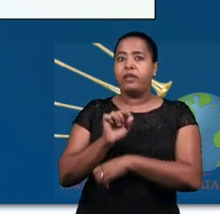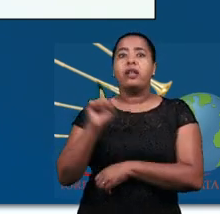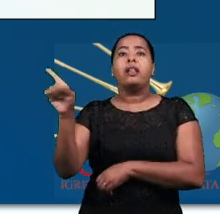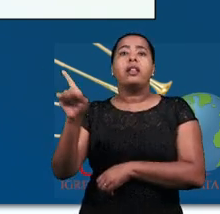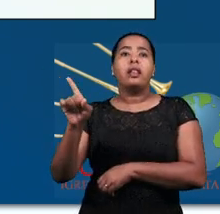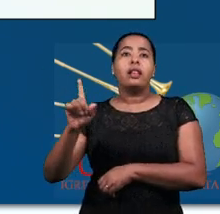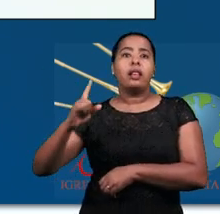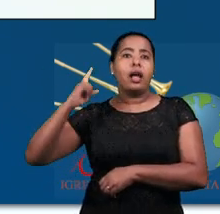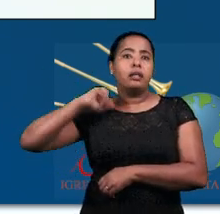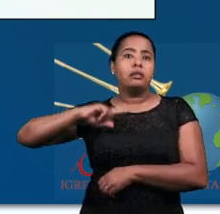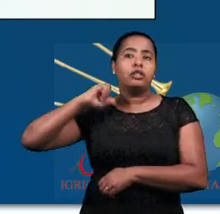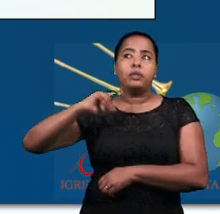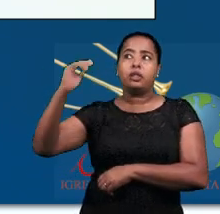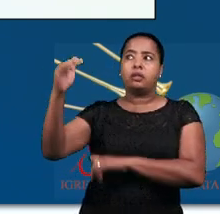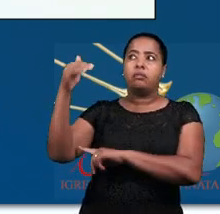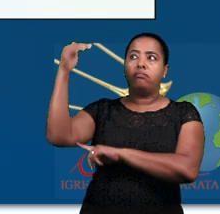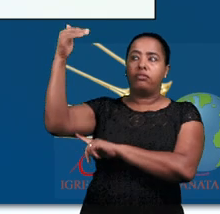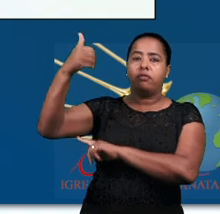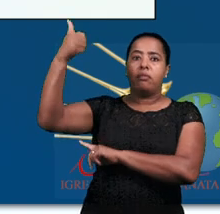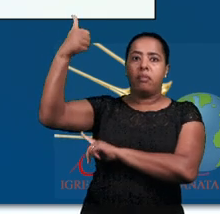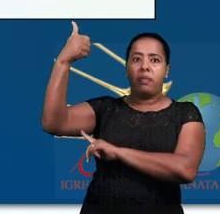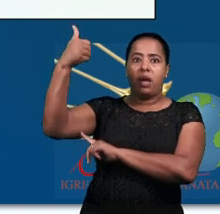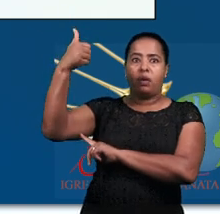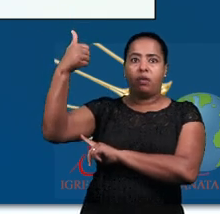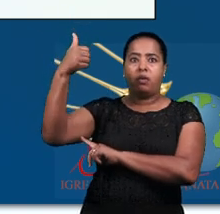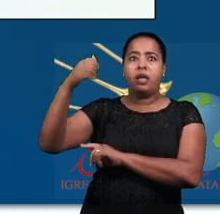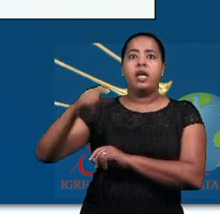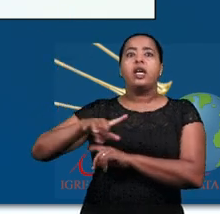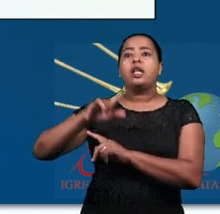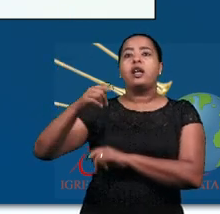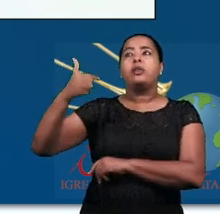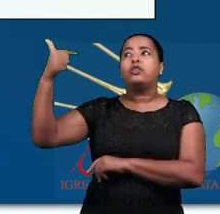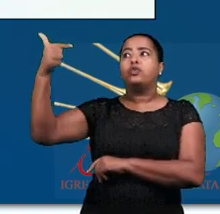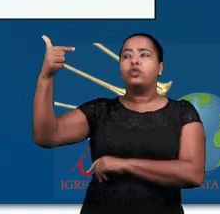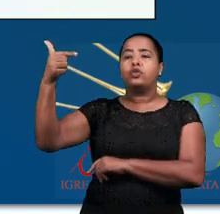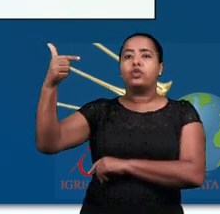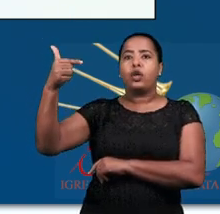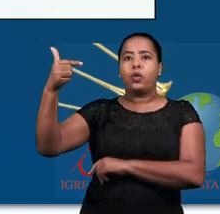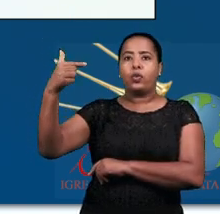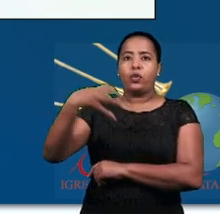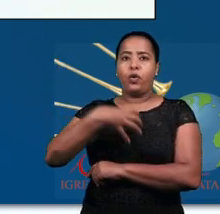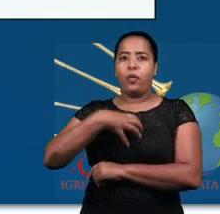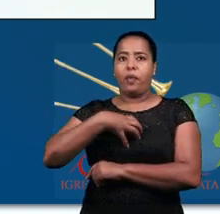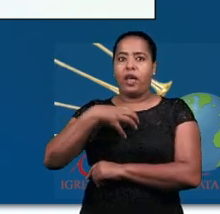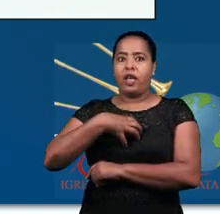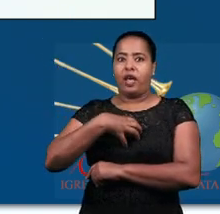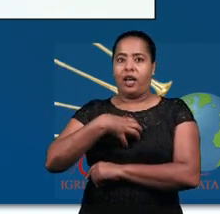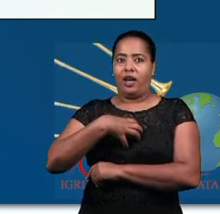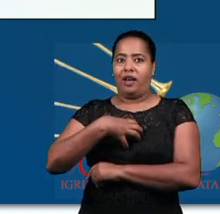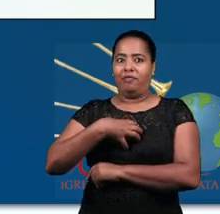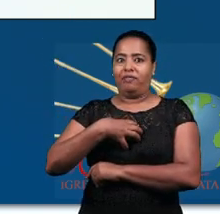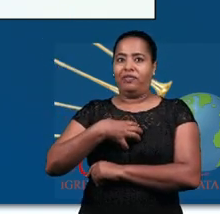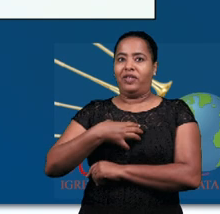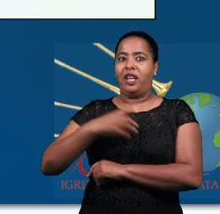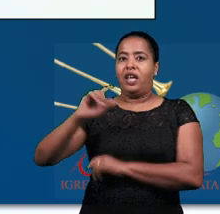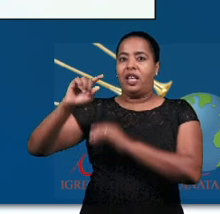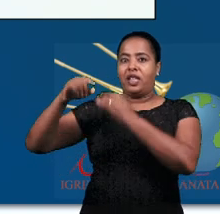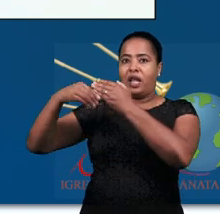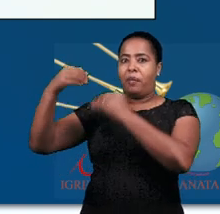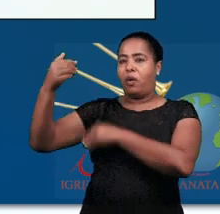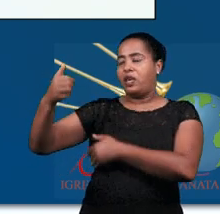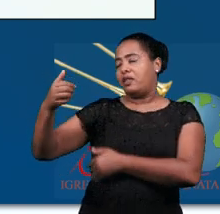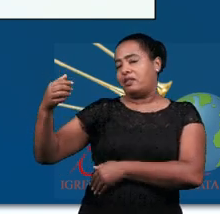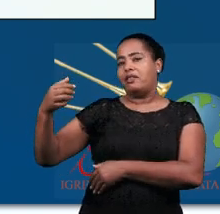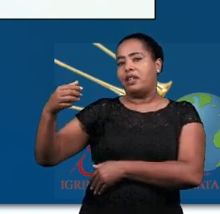Gerais. Il a été devant São Paulo et Bahia. Espírito Santo arrive un peu derrière.